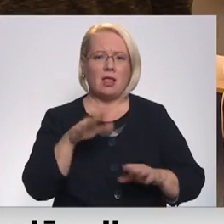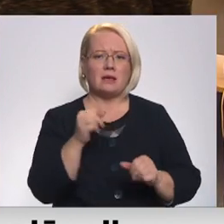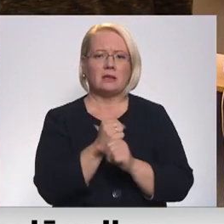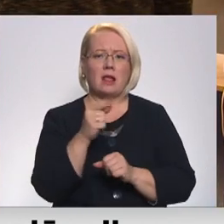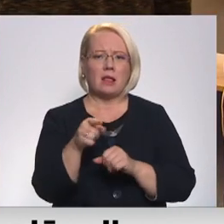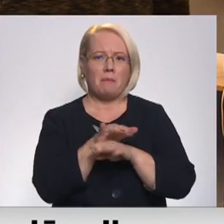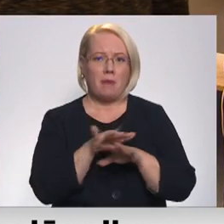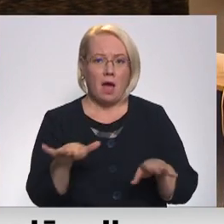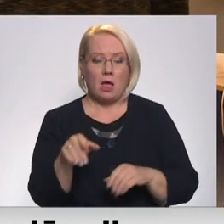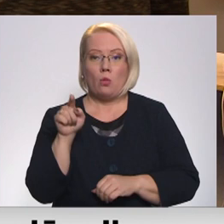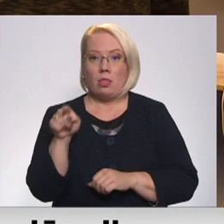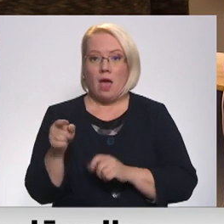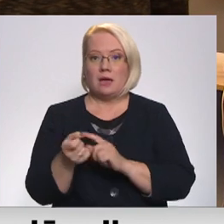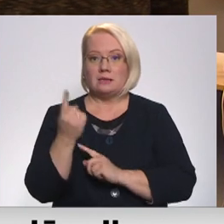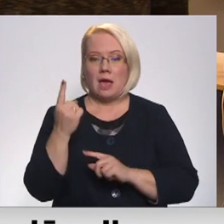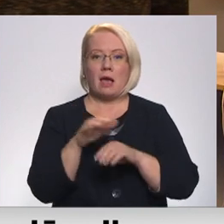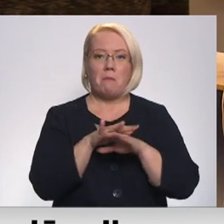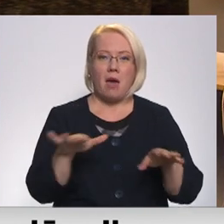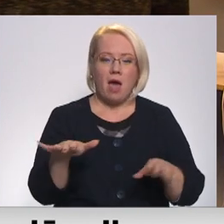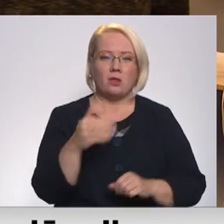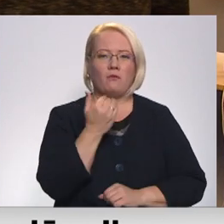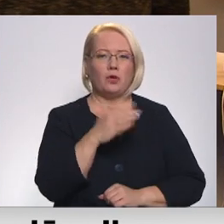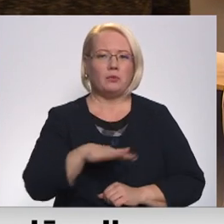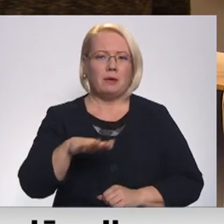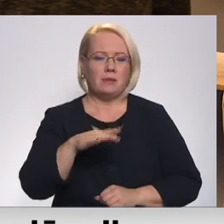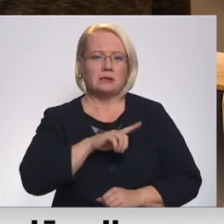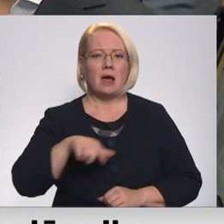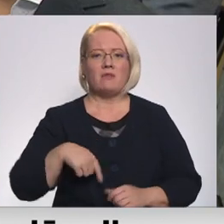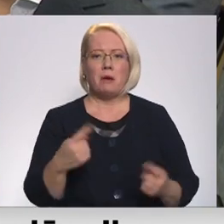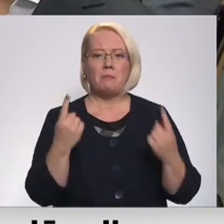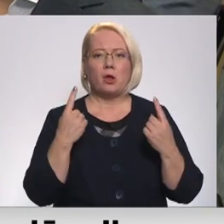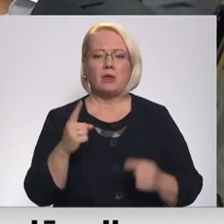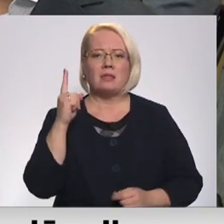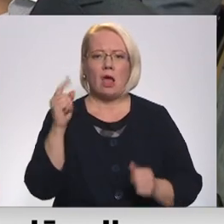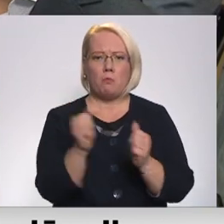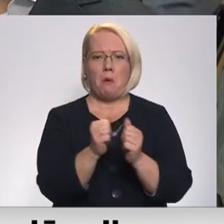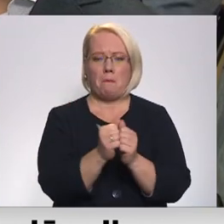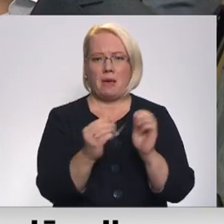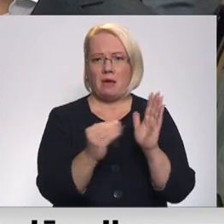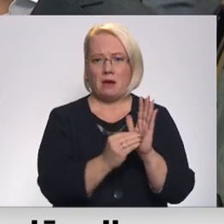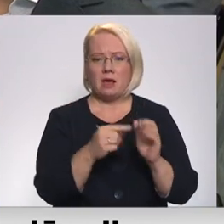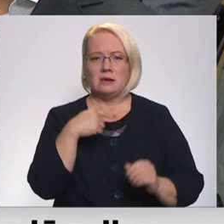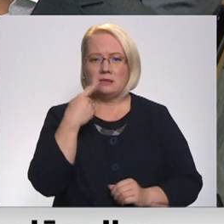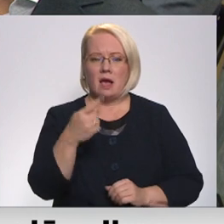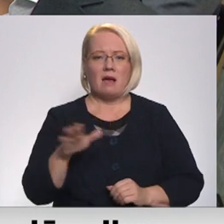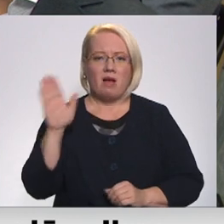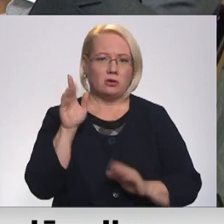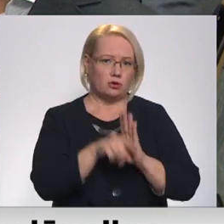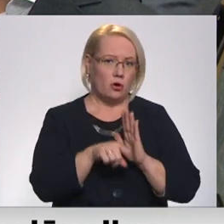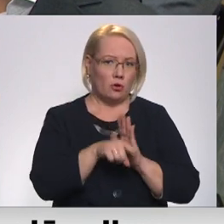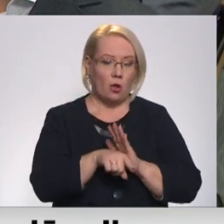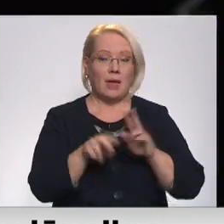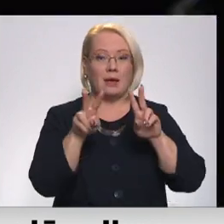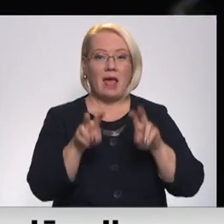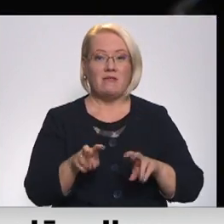tā izriet, ka problēma bērni un viņu ģimenes Latvijā ir prioritāte tikai uz papīra, saka valsts kontrolē.